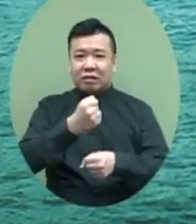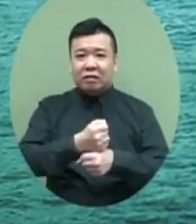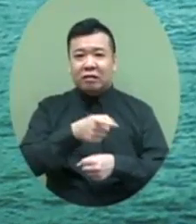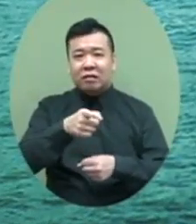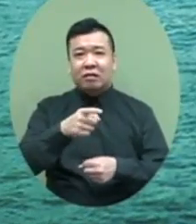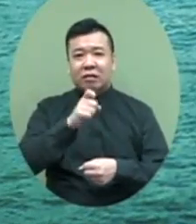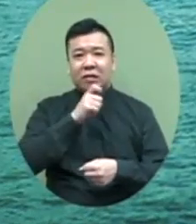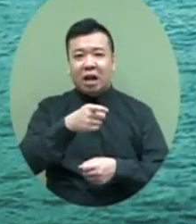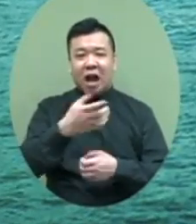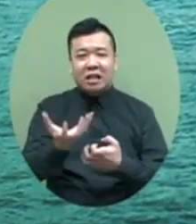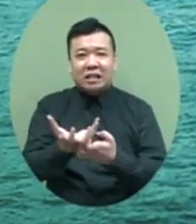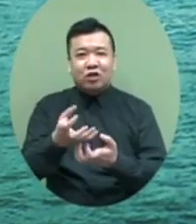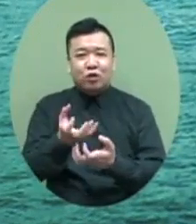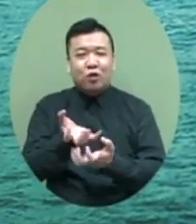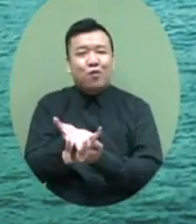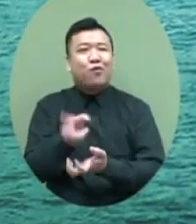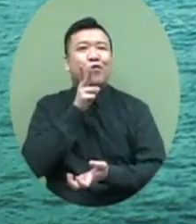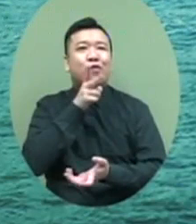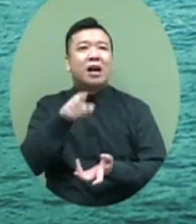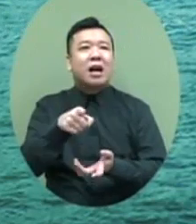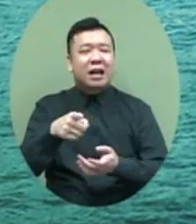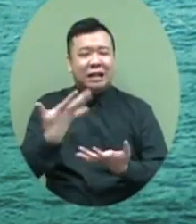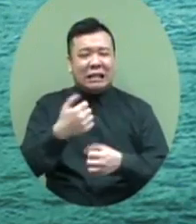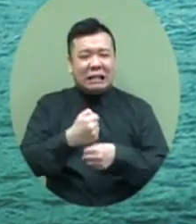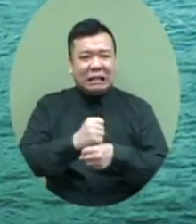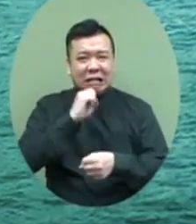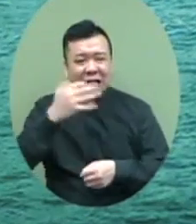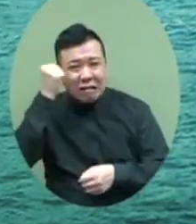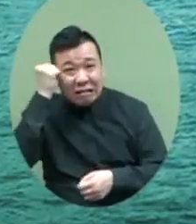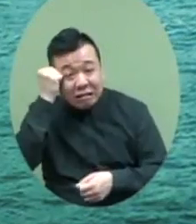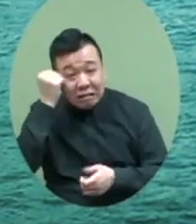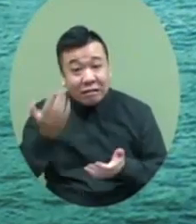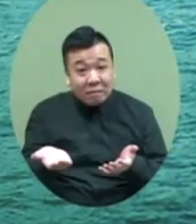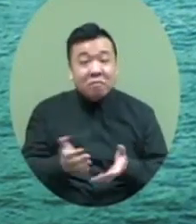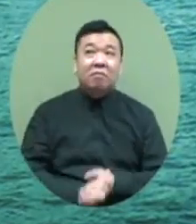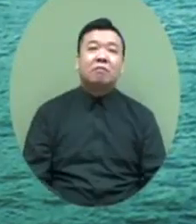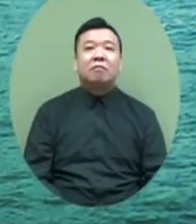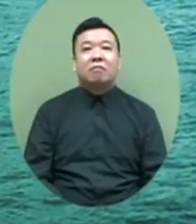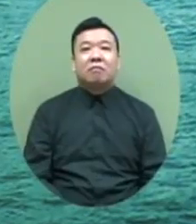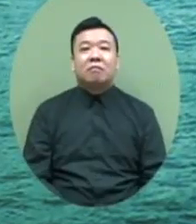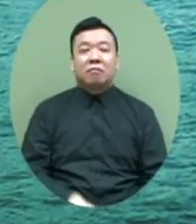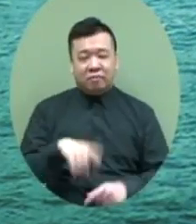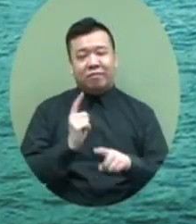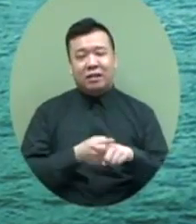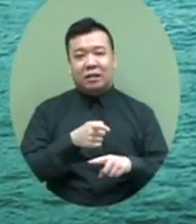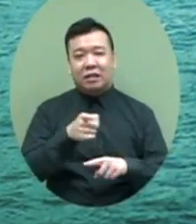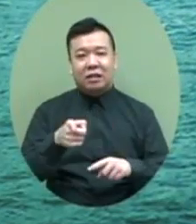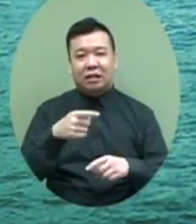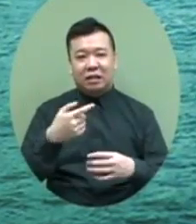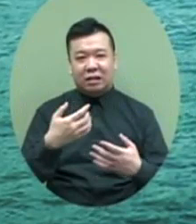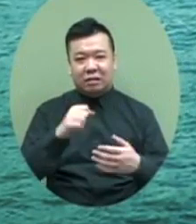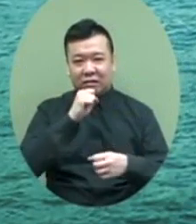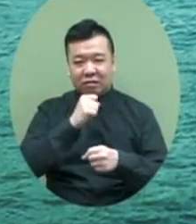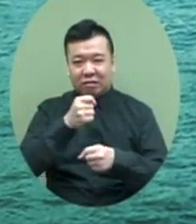我哋叫熱廚房裏頭嘅個情況，有冇難度嘅咧？咁的而且確咧，呢個廚房就